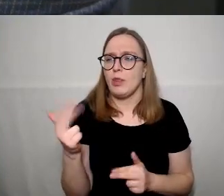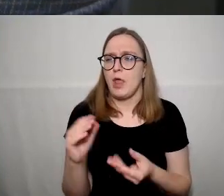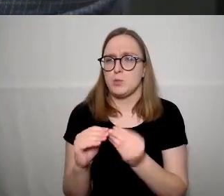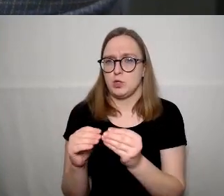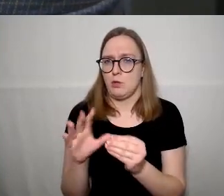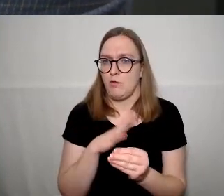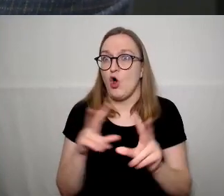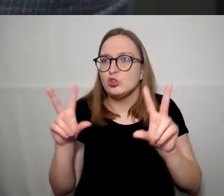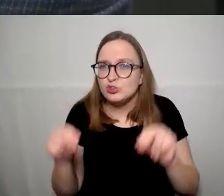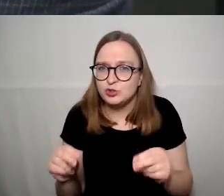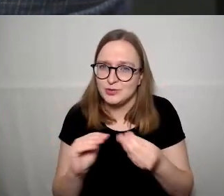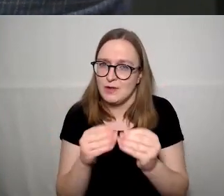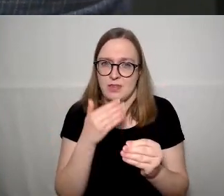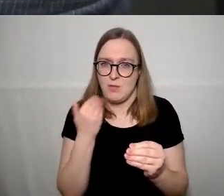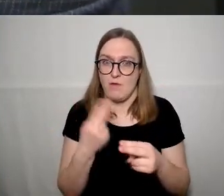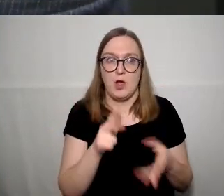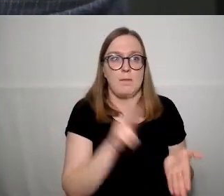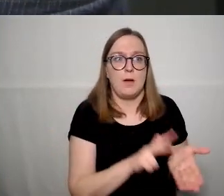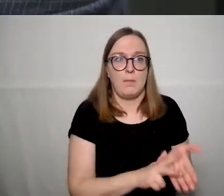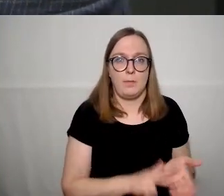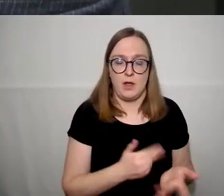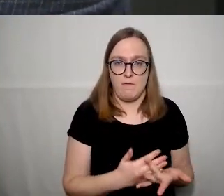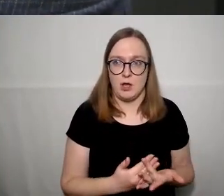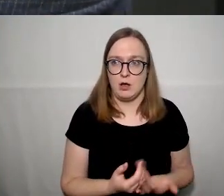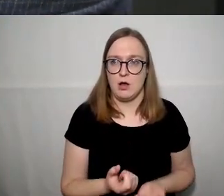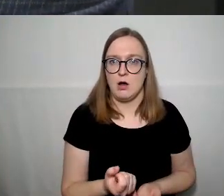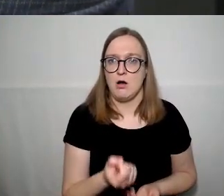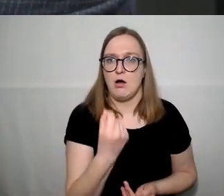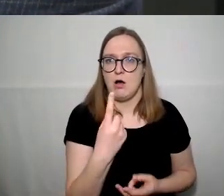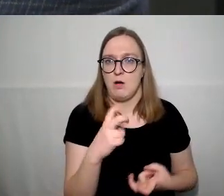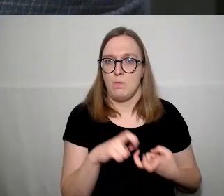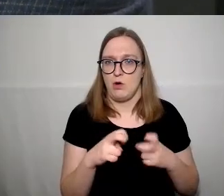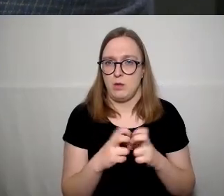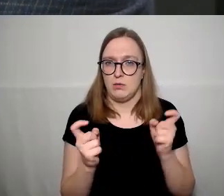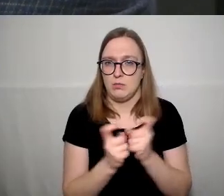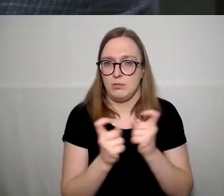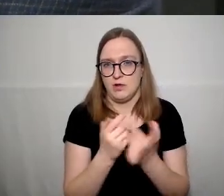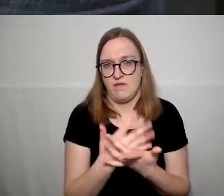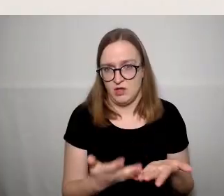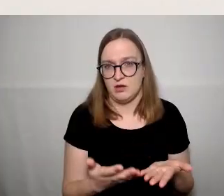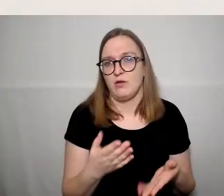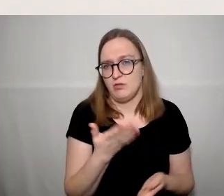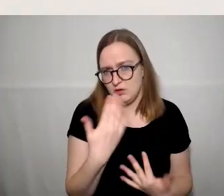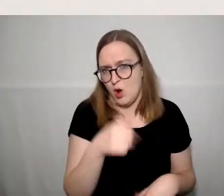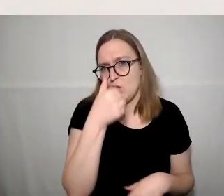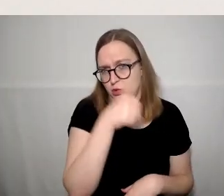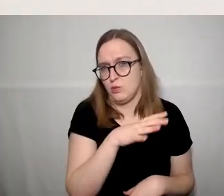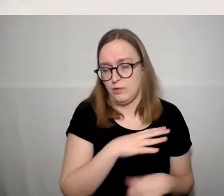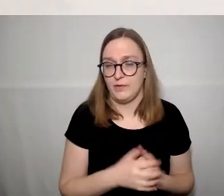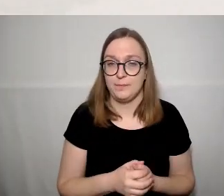šitos sprendimus, jos priemus kyla daugybė komplikacijų. Ačiū. Ir